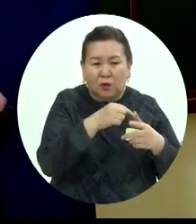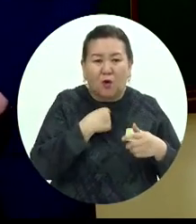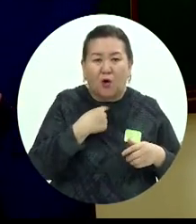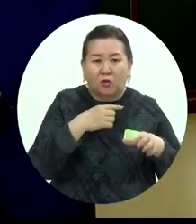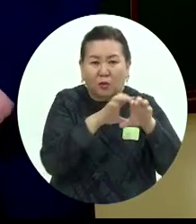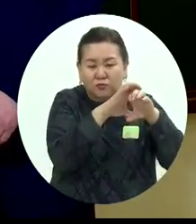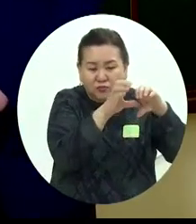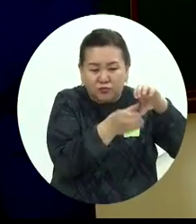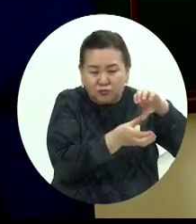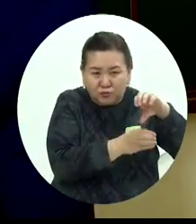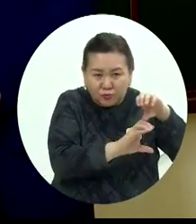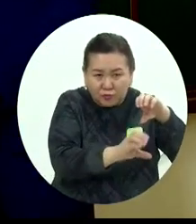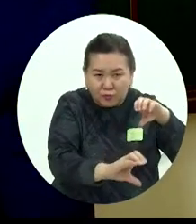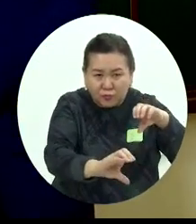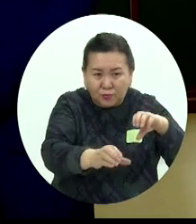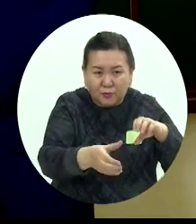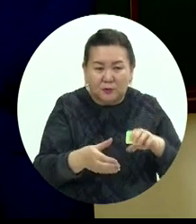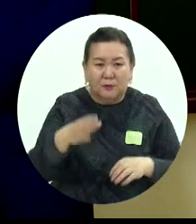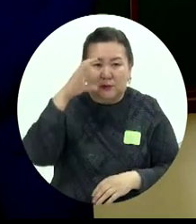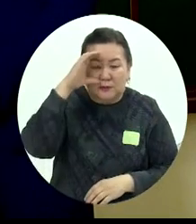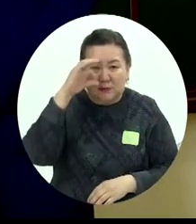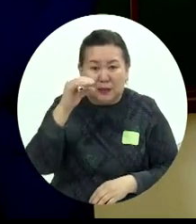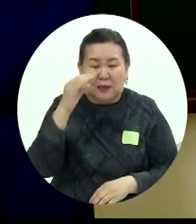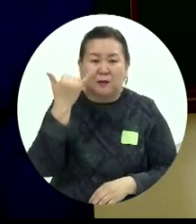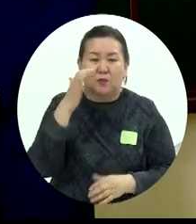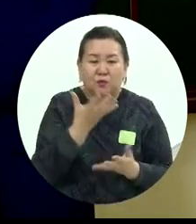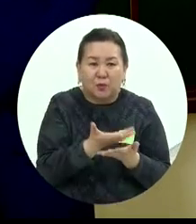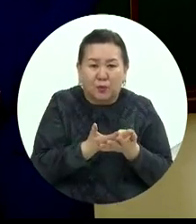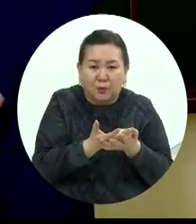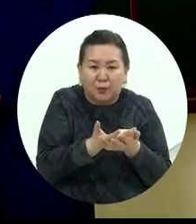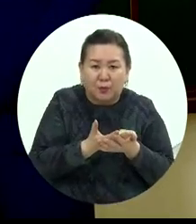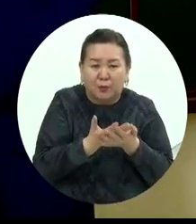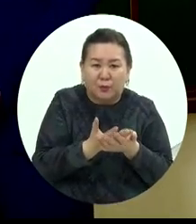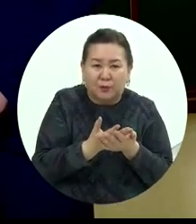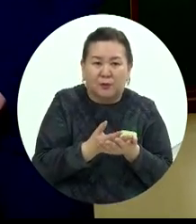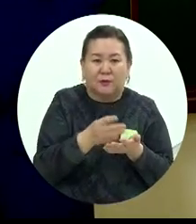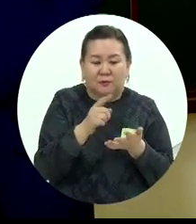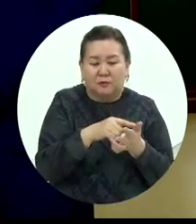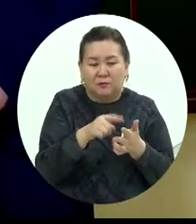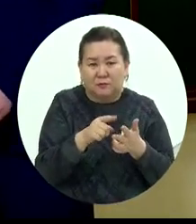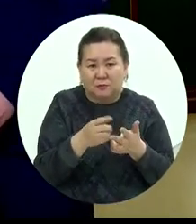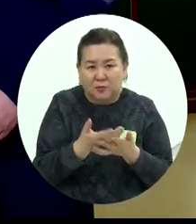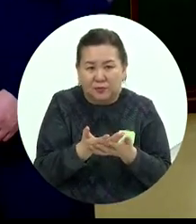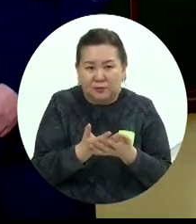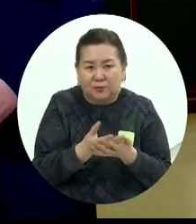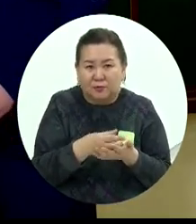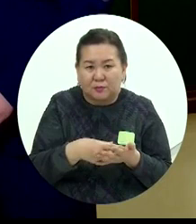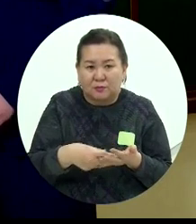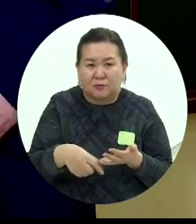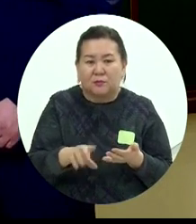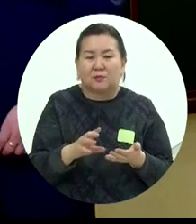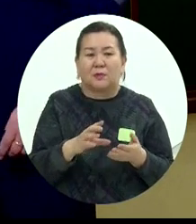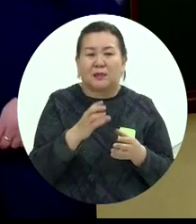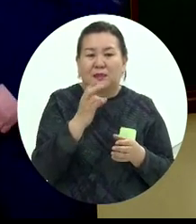шугамар дамжуулаад за саарал усыг шүүх, за эсний шүүлтүүр, металл шүүлтүүр гэх зэгийг ашиглана. За